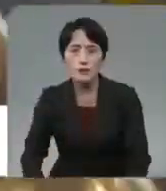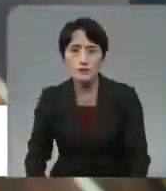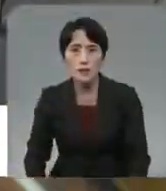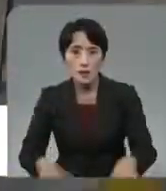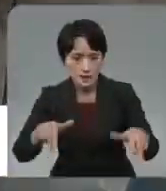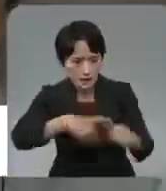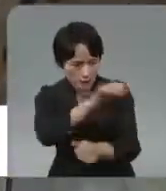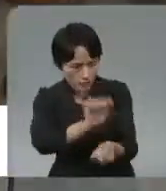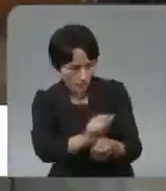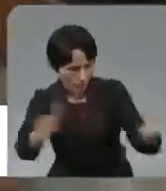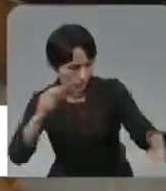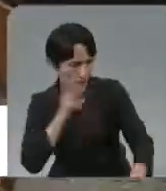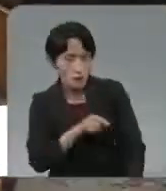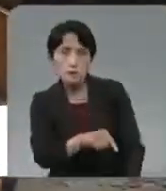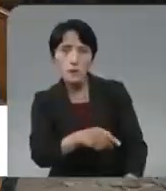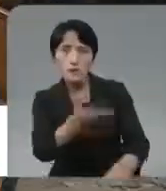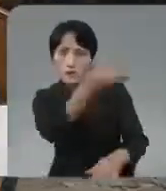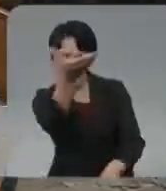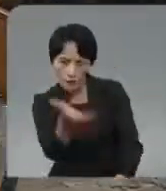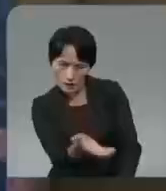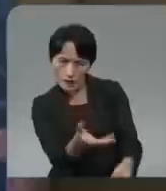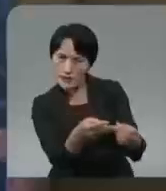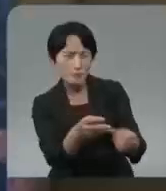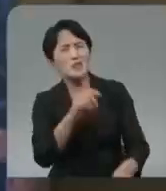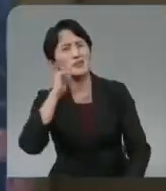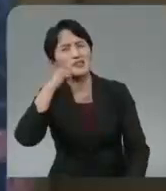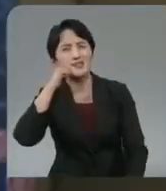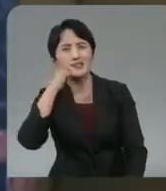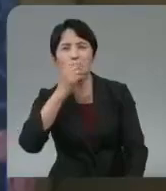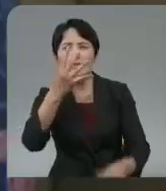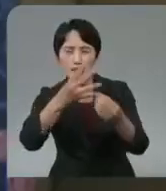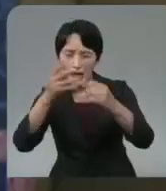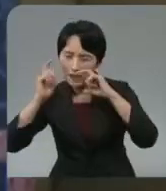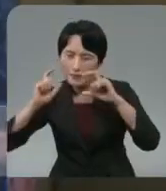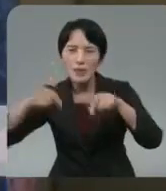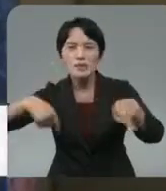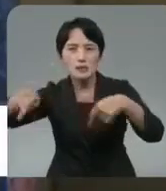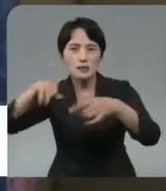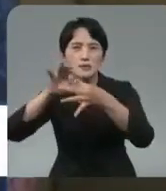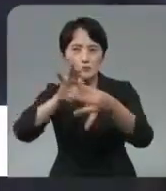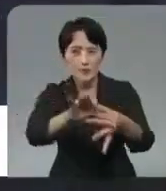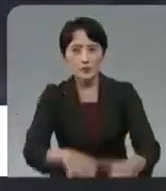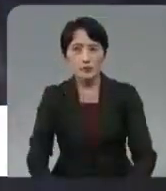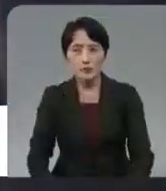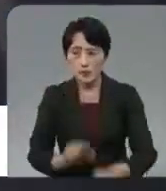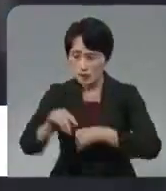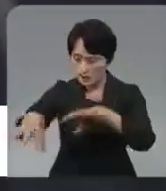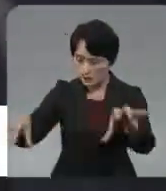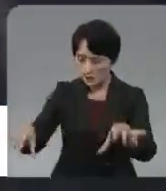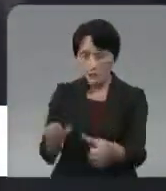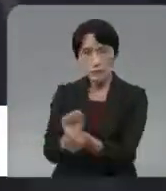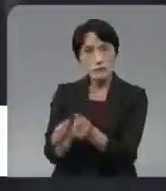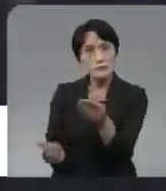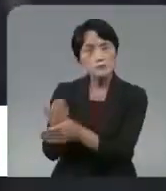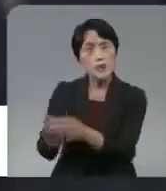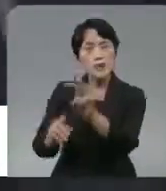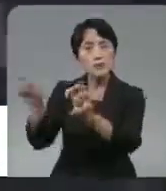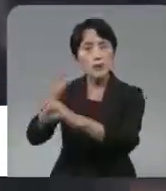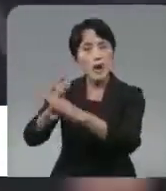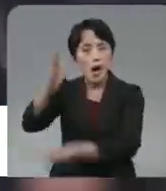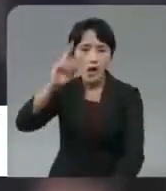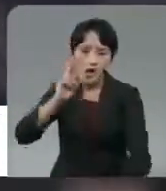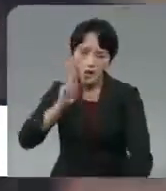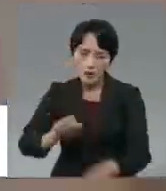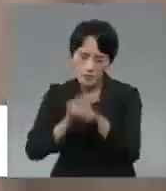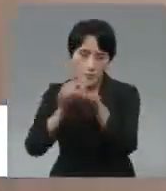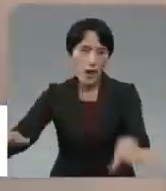过以目前新冠疫情的扩散势头来看，政府将难以下调防疫级别。非首都圈新增确诊